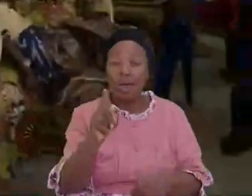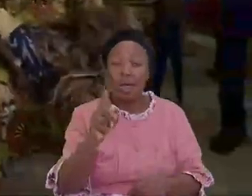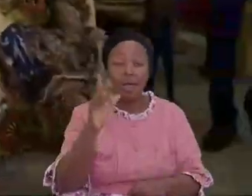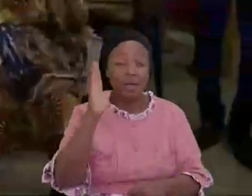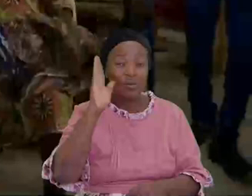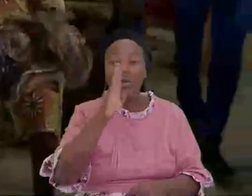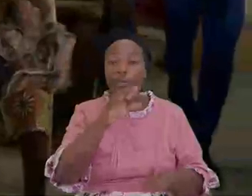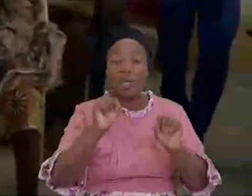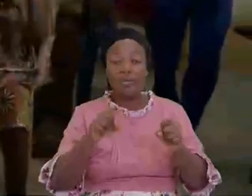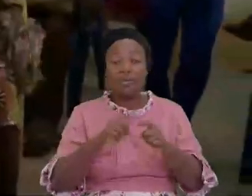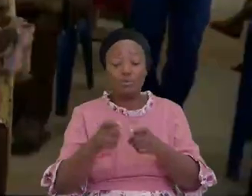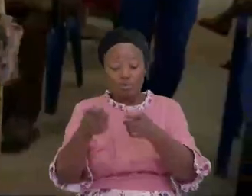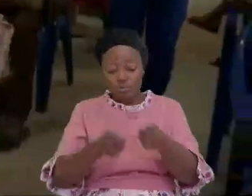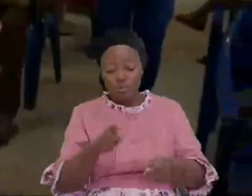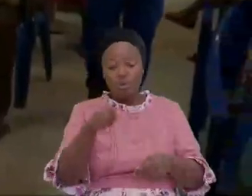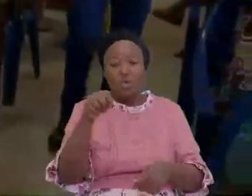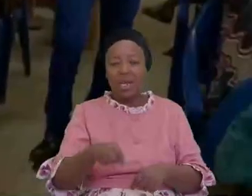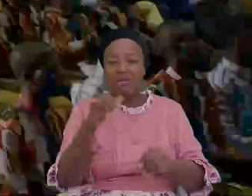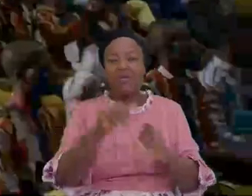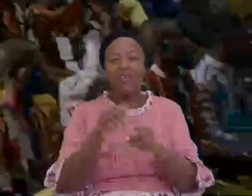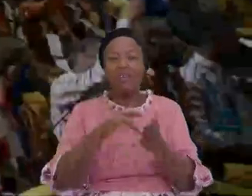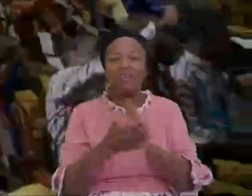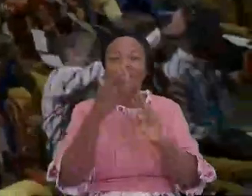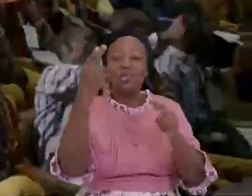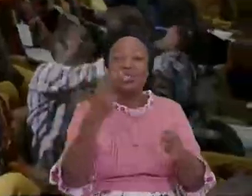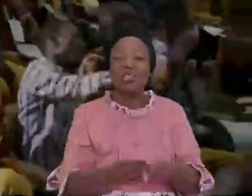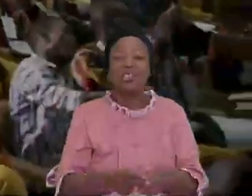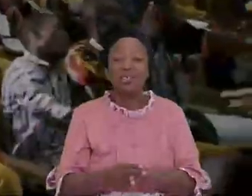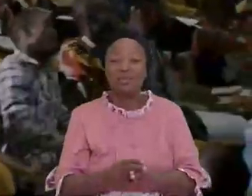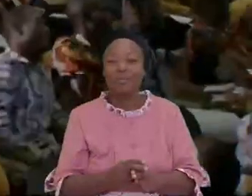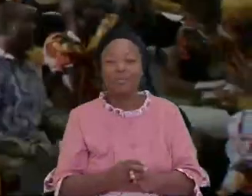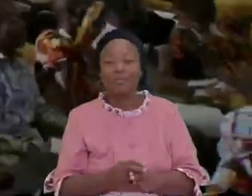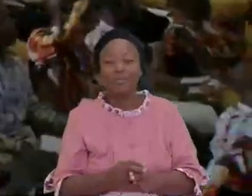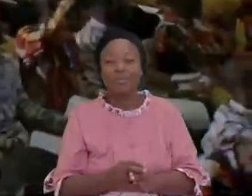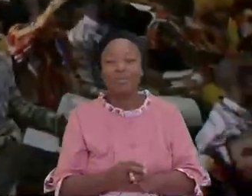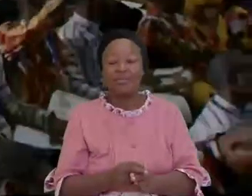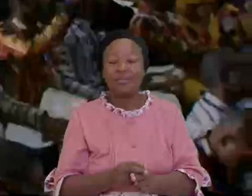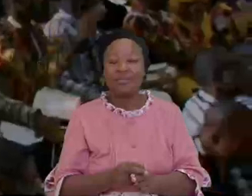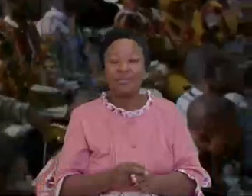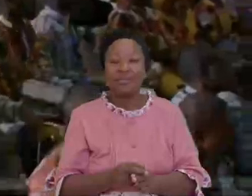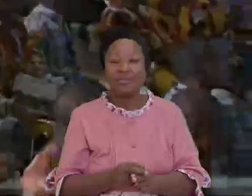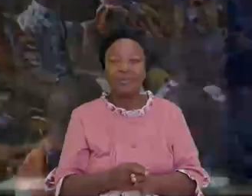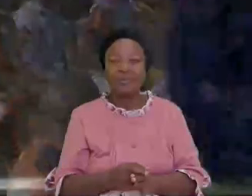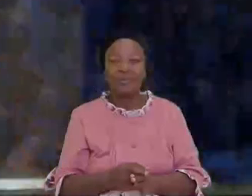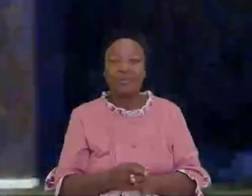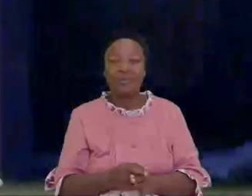Personne ne pourra te faire tomber au nom de Jésus.